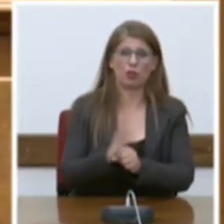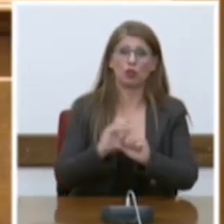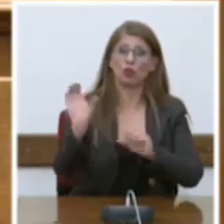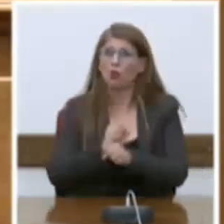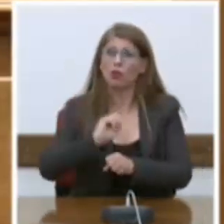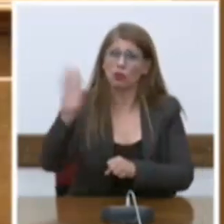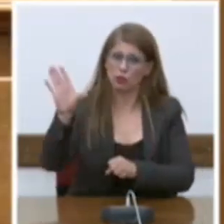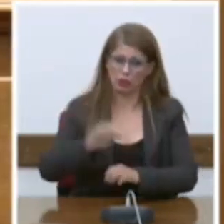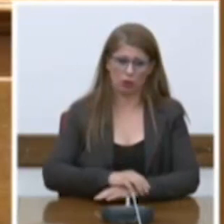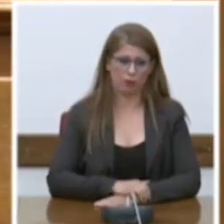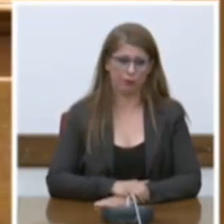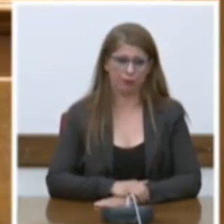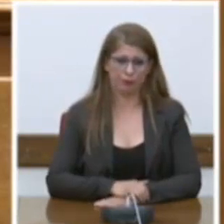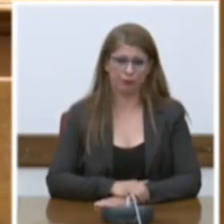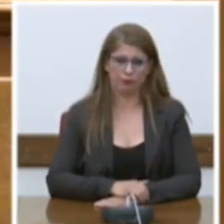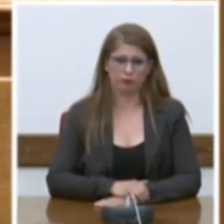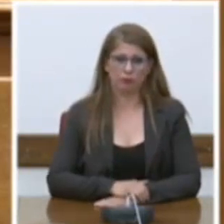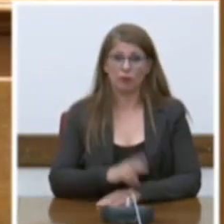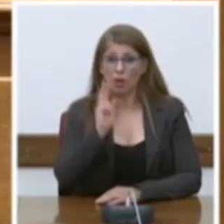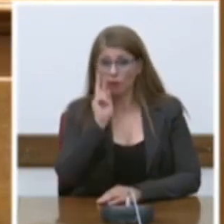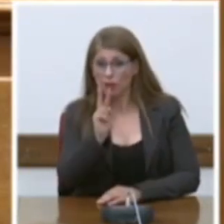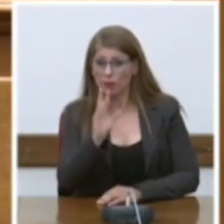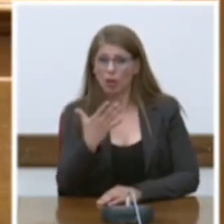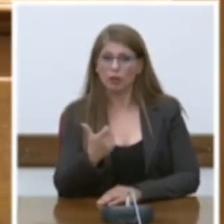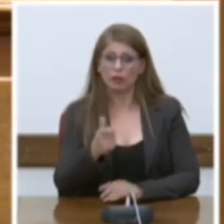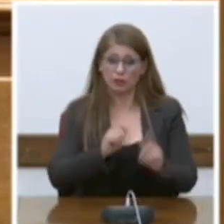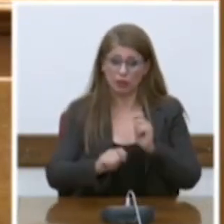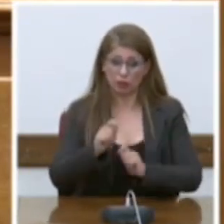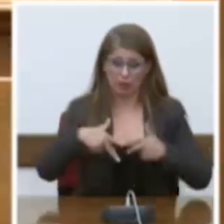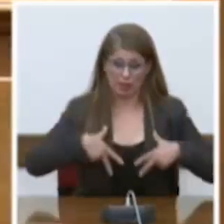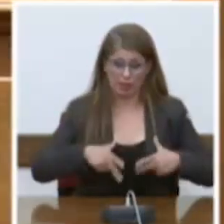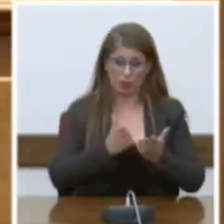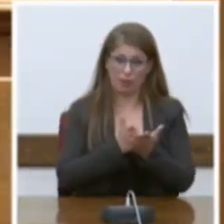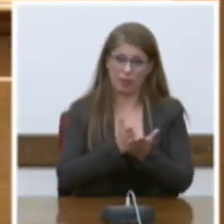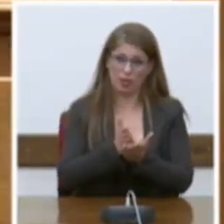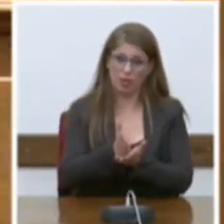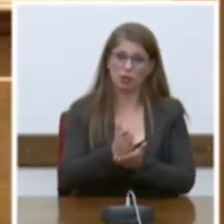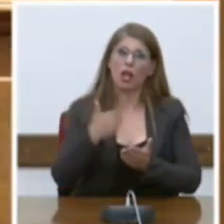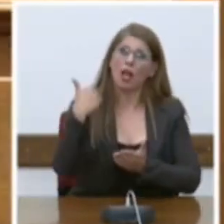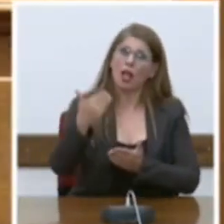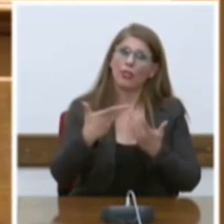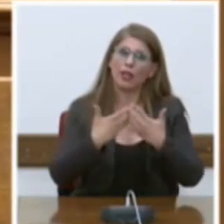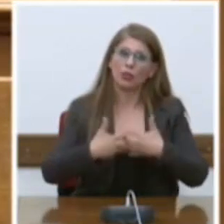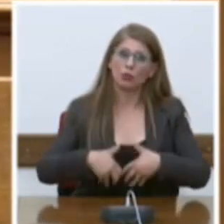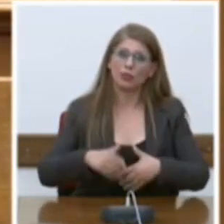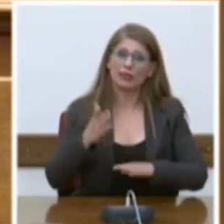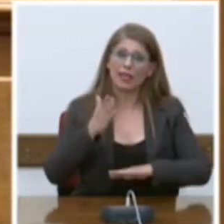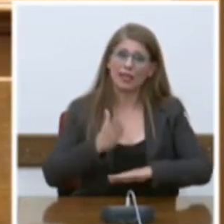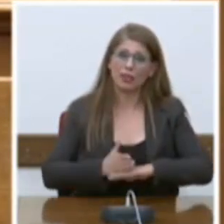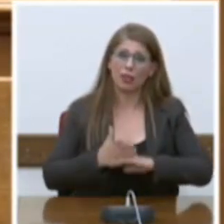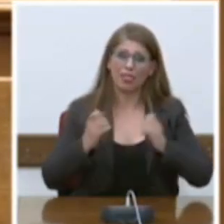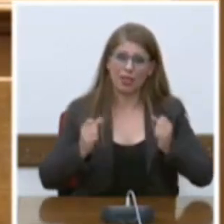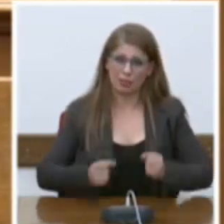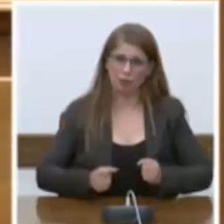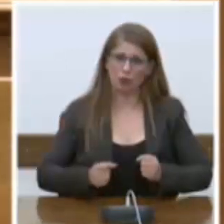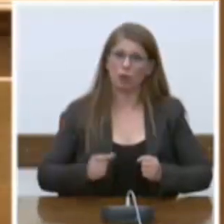κρατών. Προσβλέπουμε στη δημιουργία ενός κράτους δικαίου που θα λειτουργεί ως εγγυητής των θεσμών και